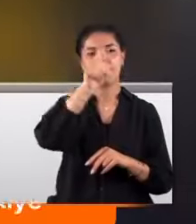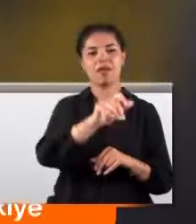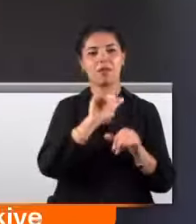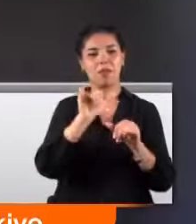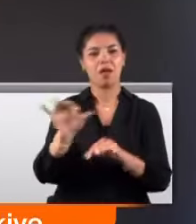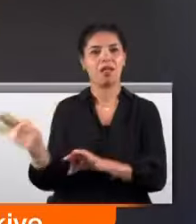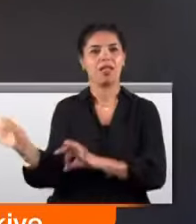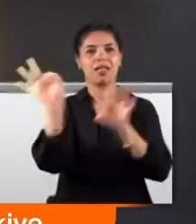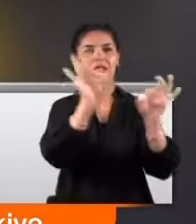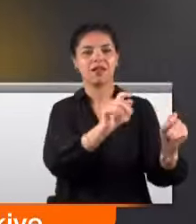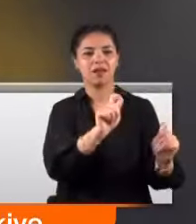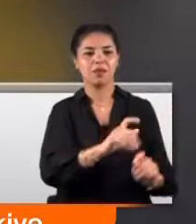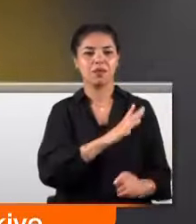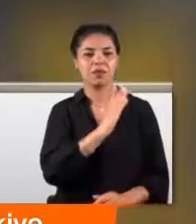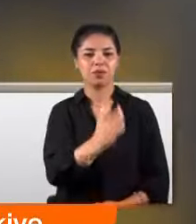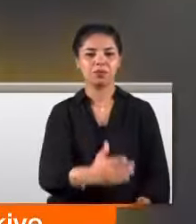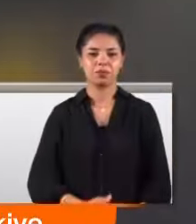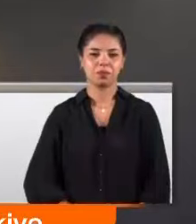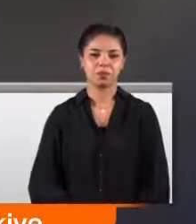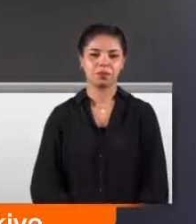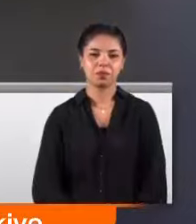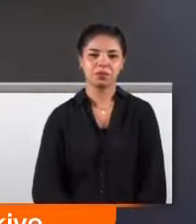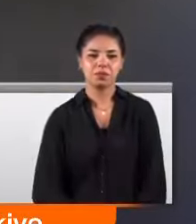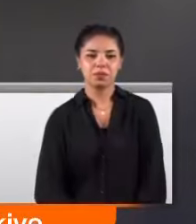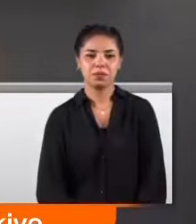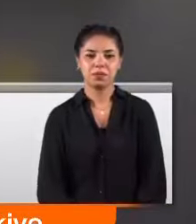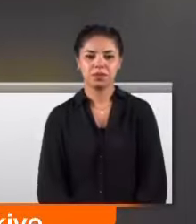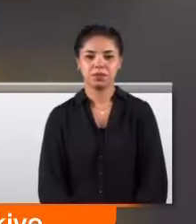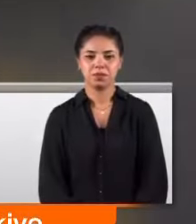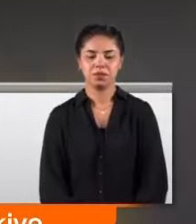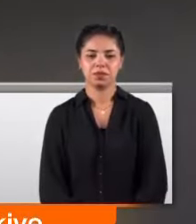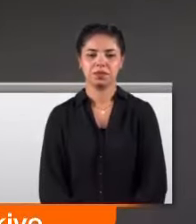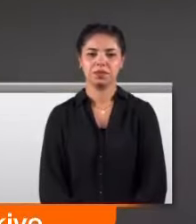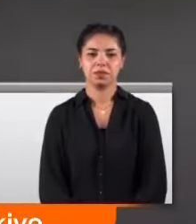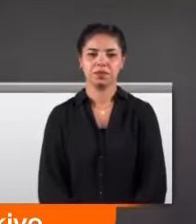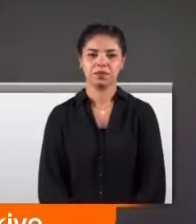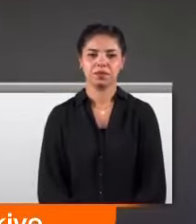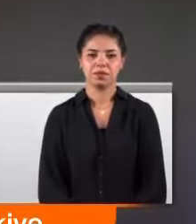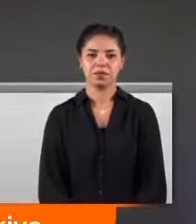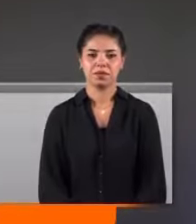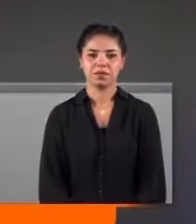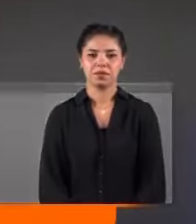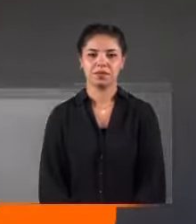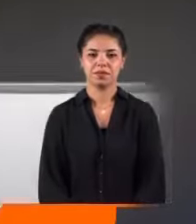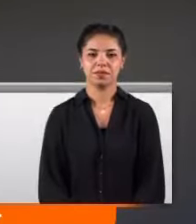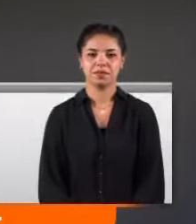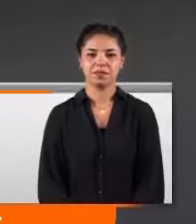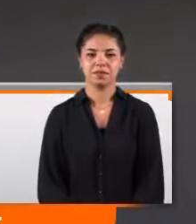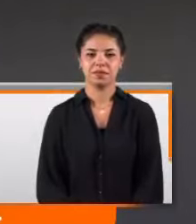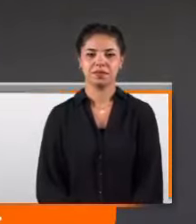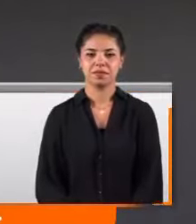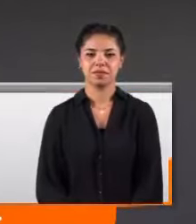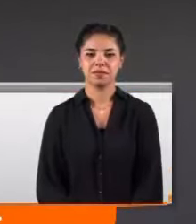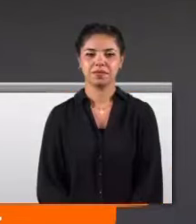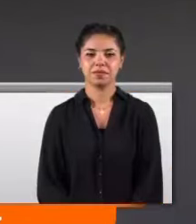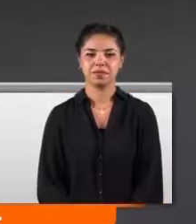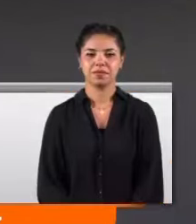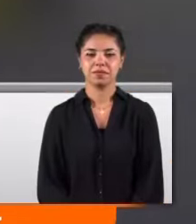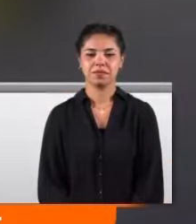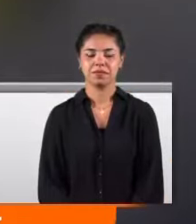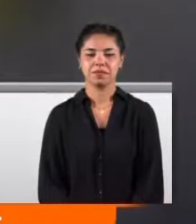Armand, did you plan this pose? I didn't plan it really. I was just Curtis Marshall, Australian pole vaulter, kind of dared me to do